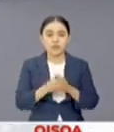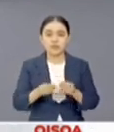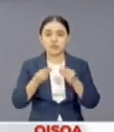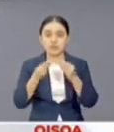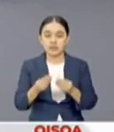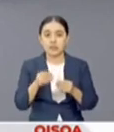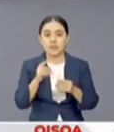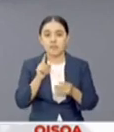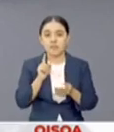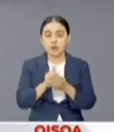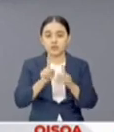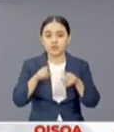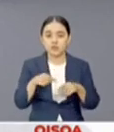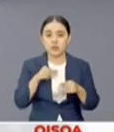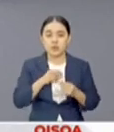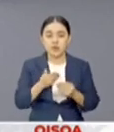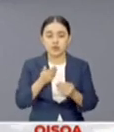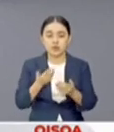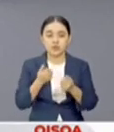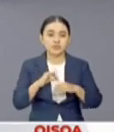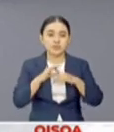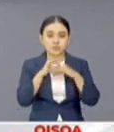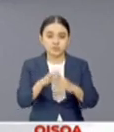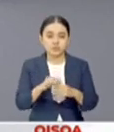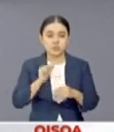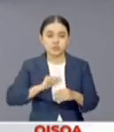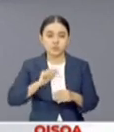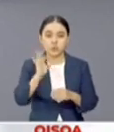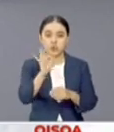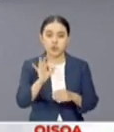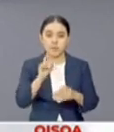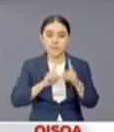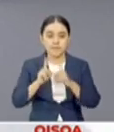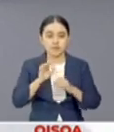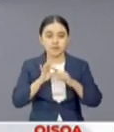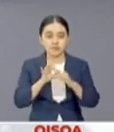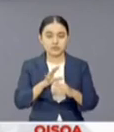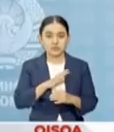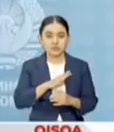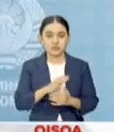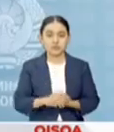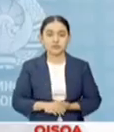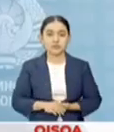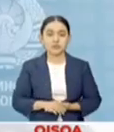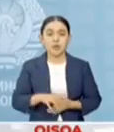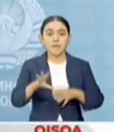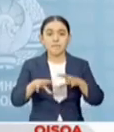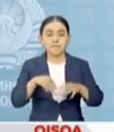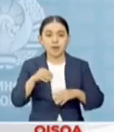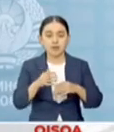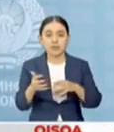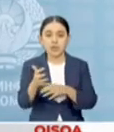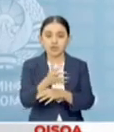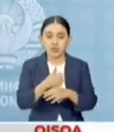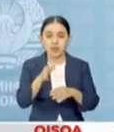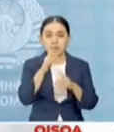yaratish va majburiy mehnatning oldini olish yuzasidan olib borilayotgan ishlar xususida brifing o'tkazildi. Paxta yig'im